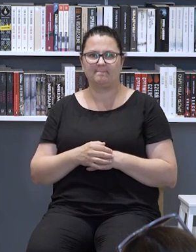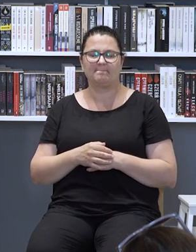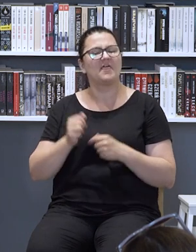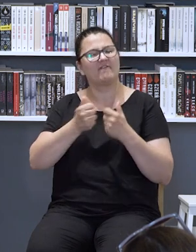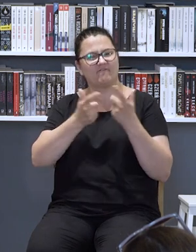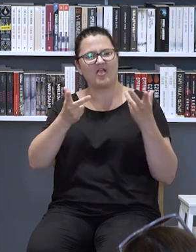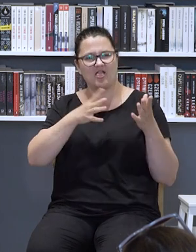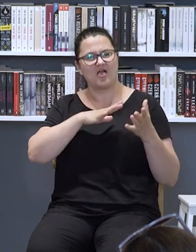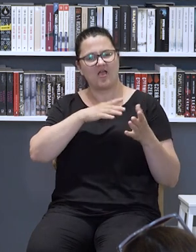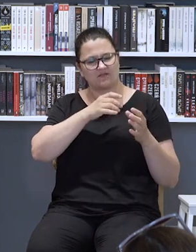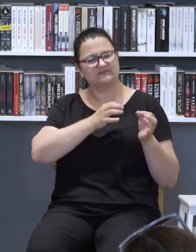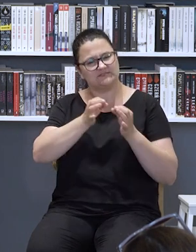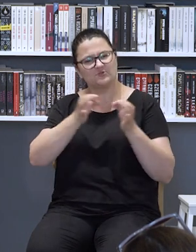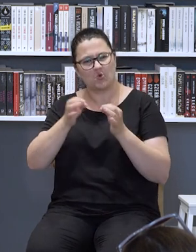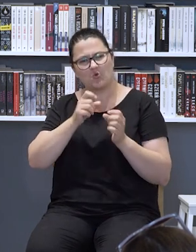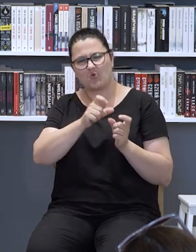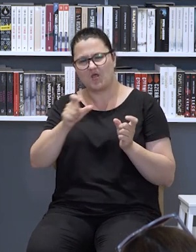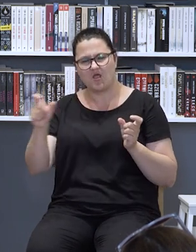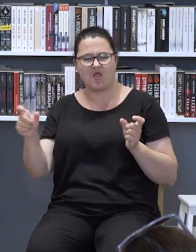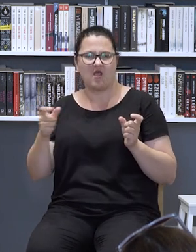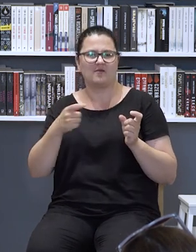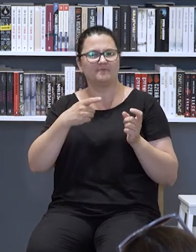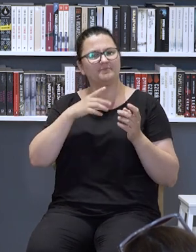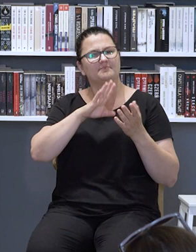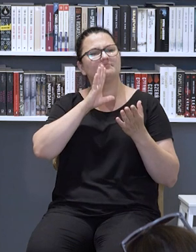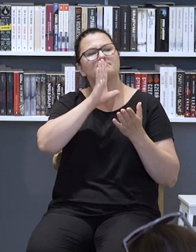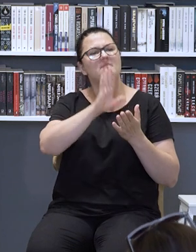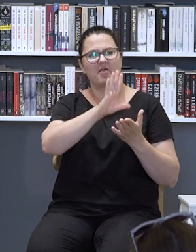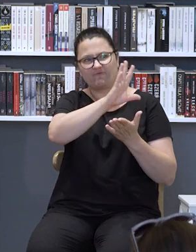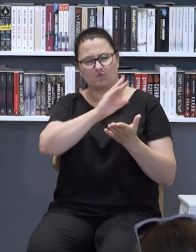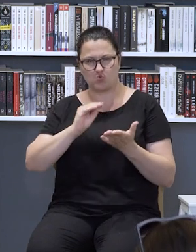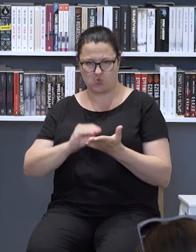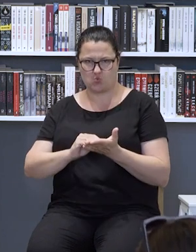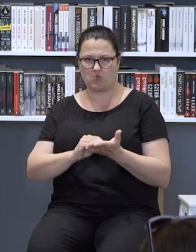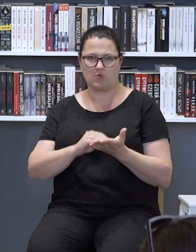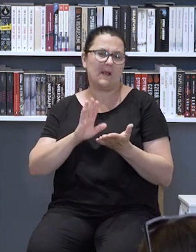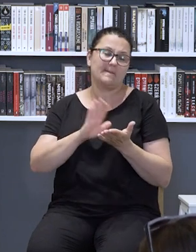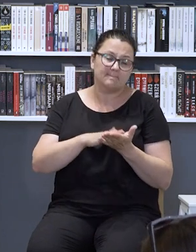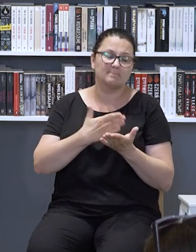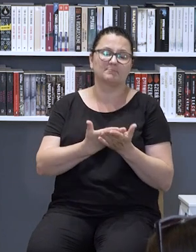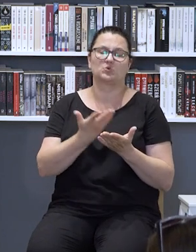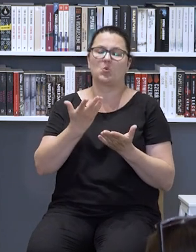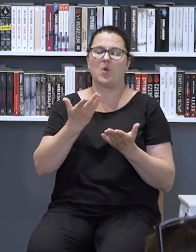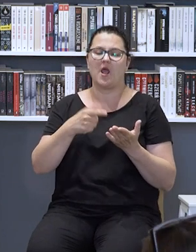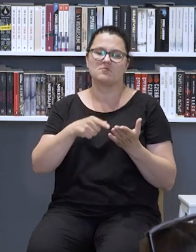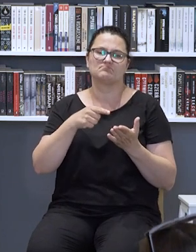Wiele scen jest tutaj odbitych. To znaczy jest jakaś scena na przykład dokonywania